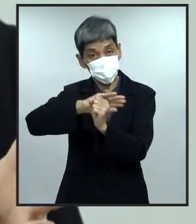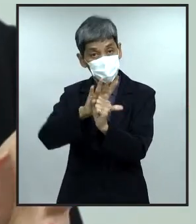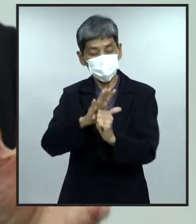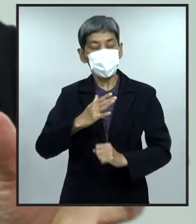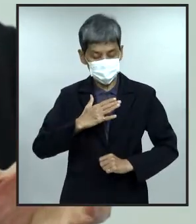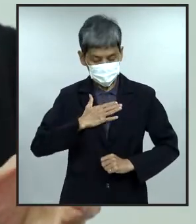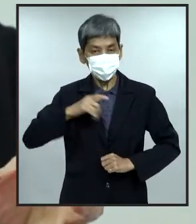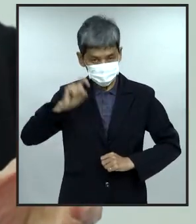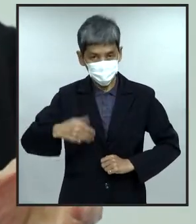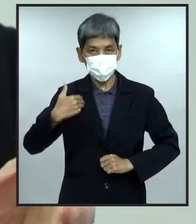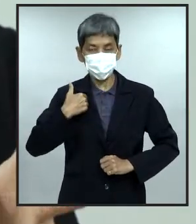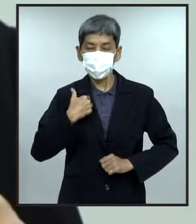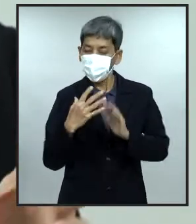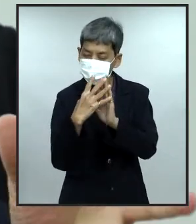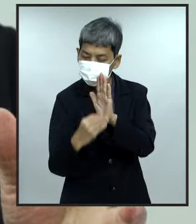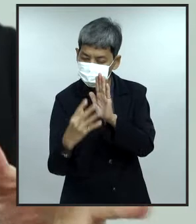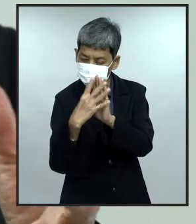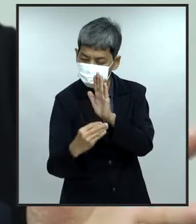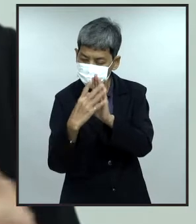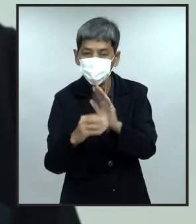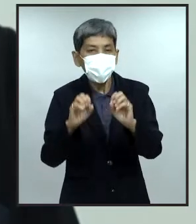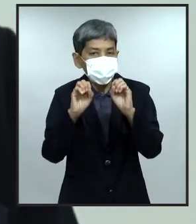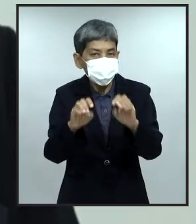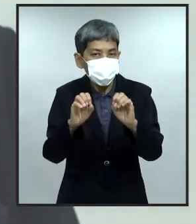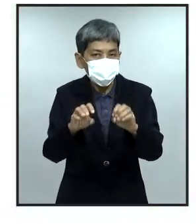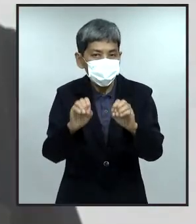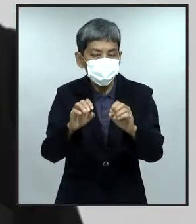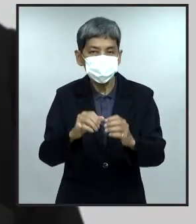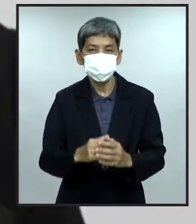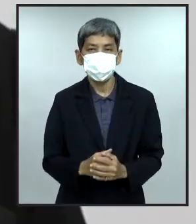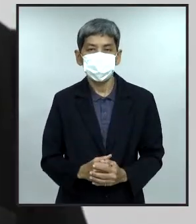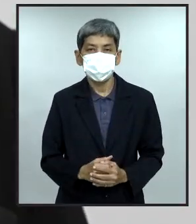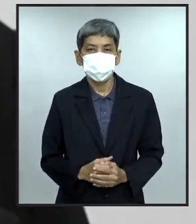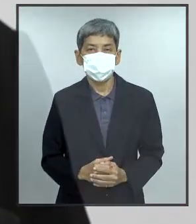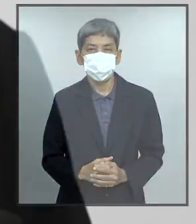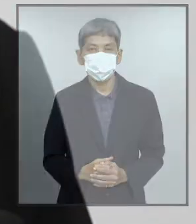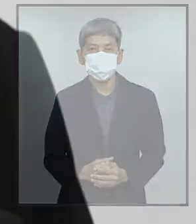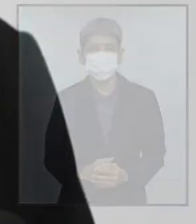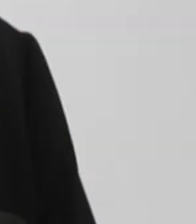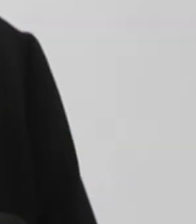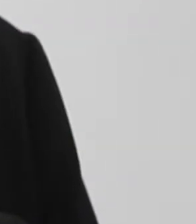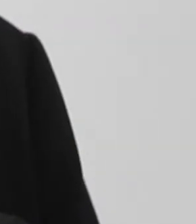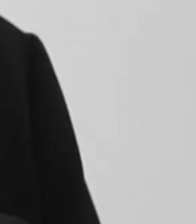องมีการเทรนนิ่งหรือสอนเขาด้วย